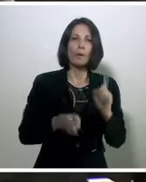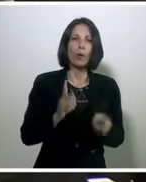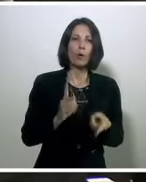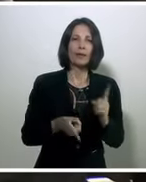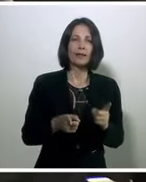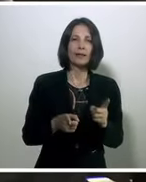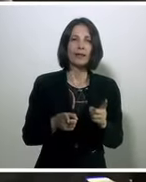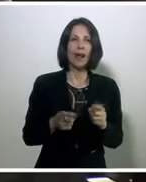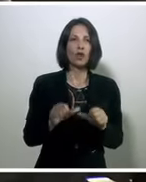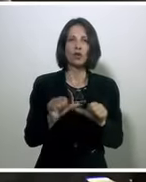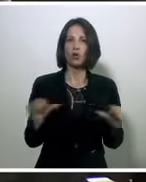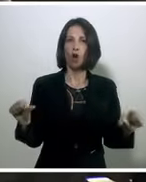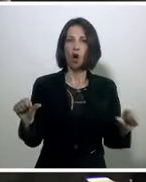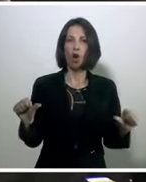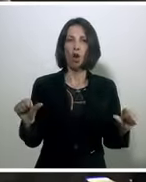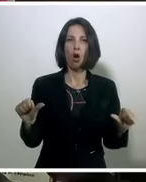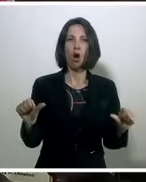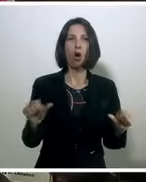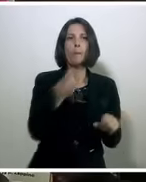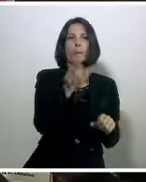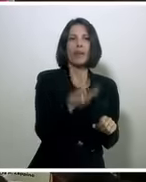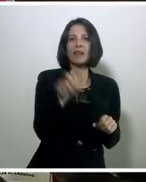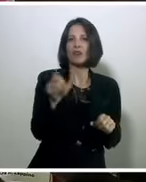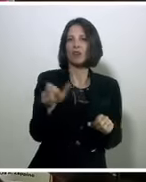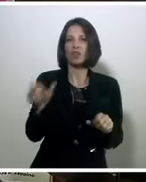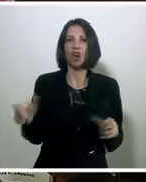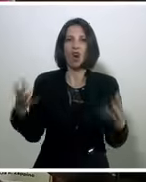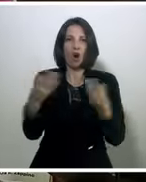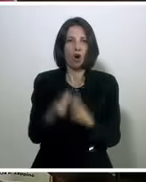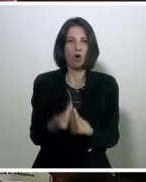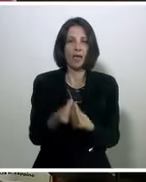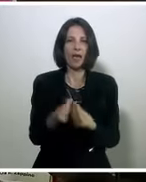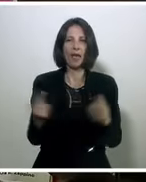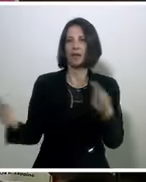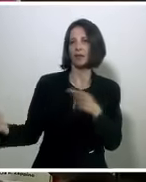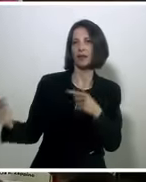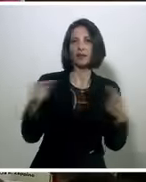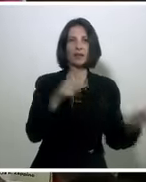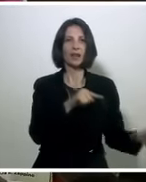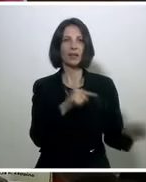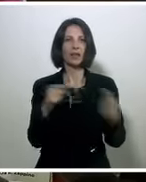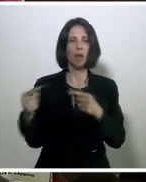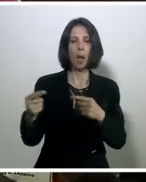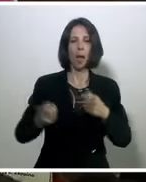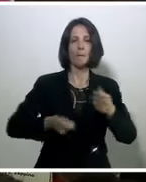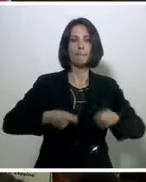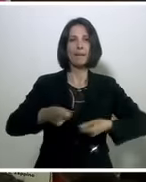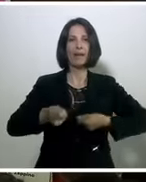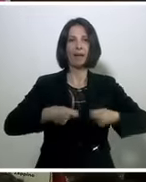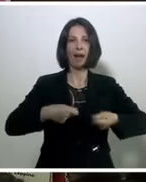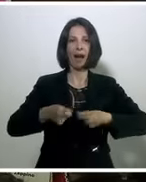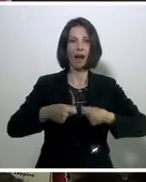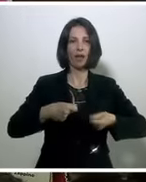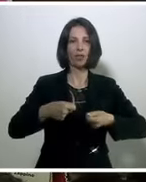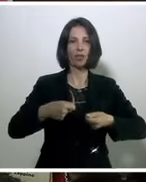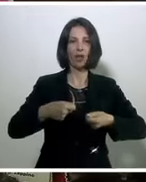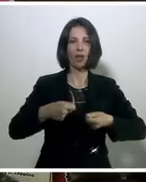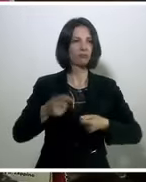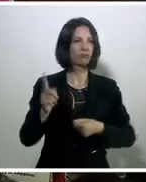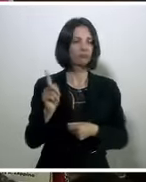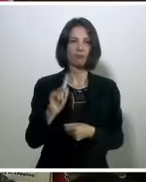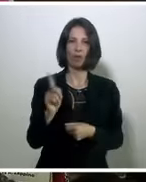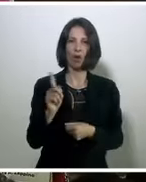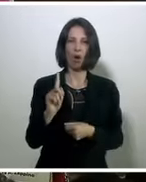sommatoria di indiv di individui che si relazionano tra di loro attraverso la logica di mercato oltre ai diritti